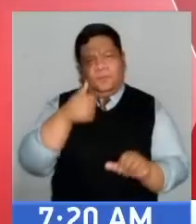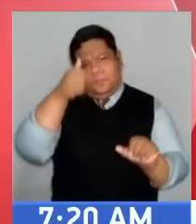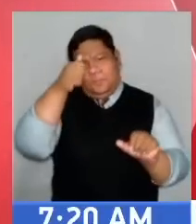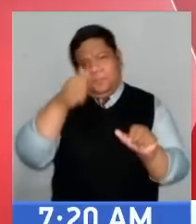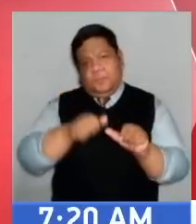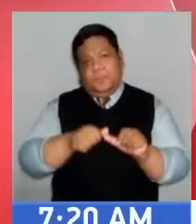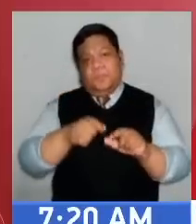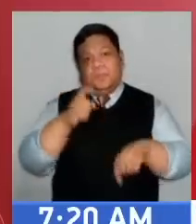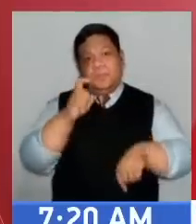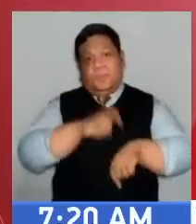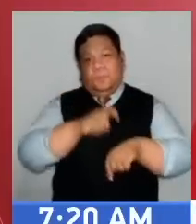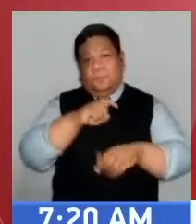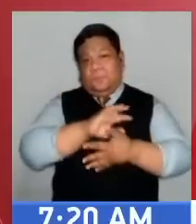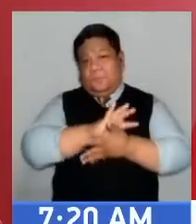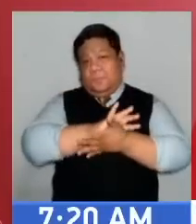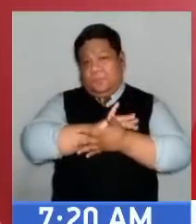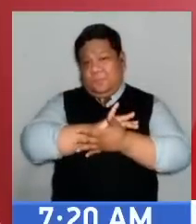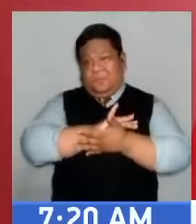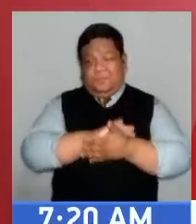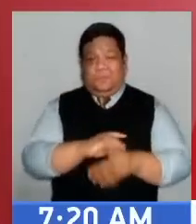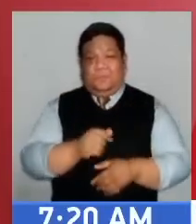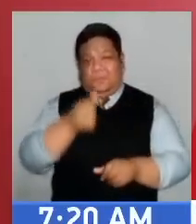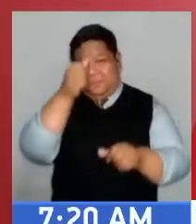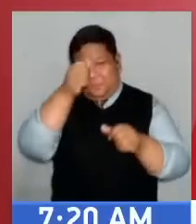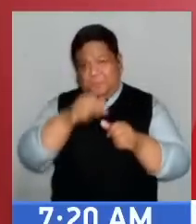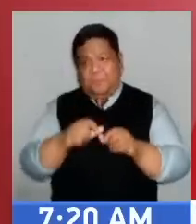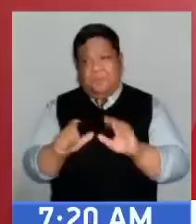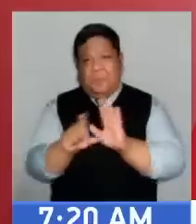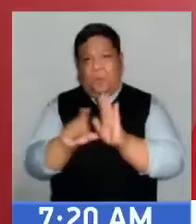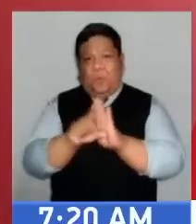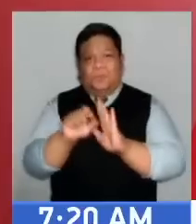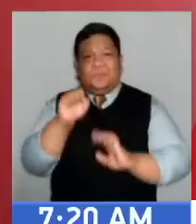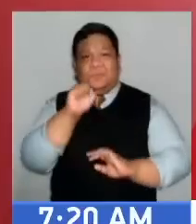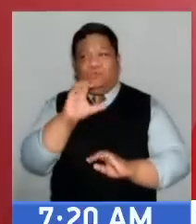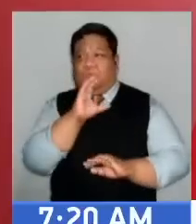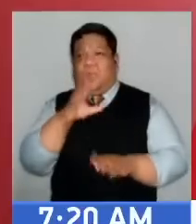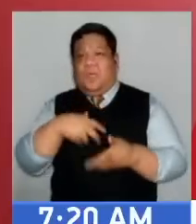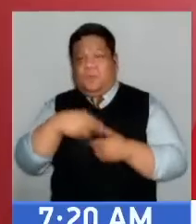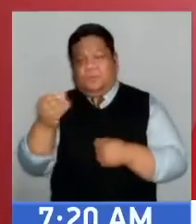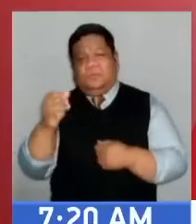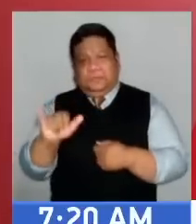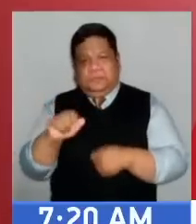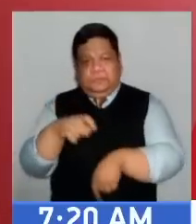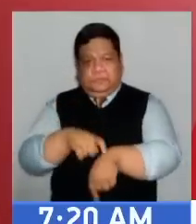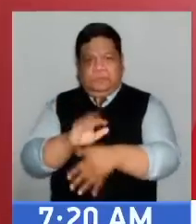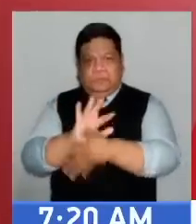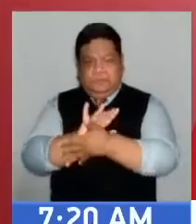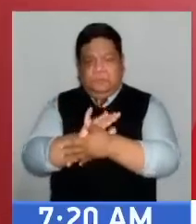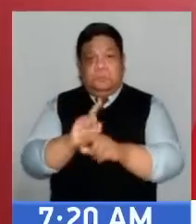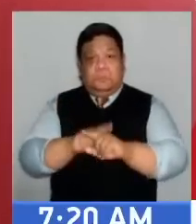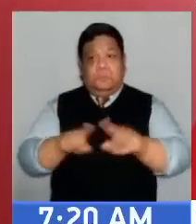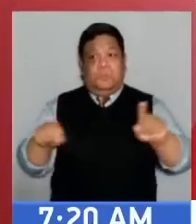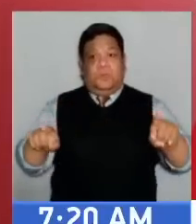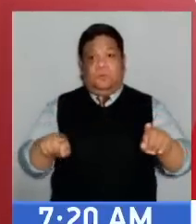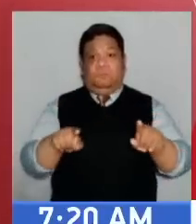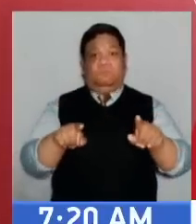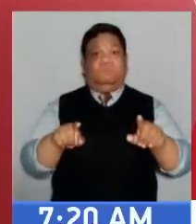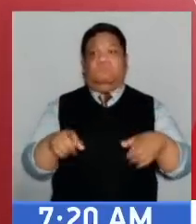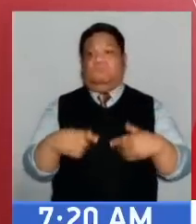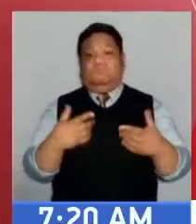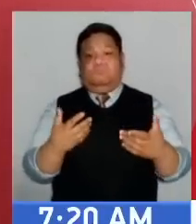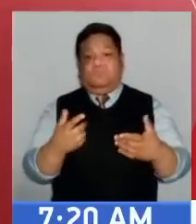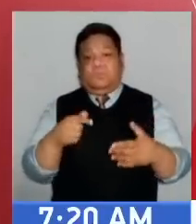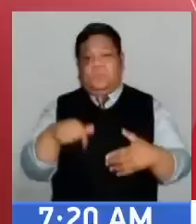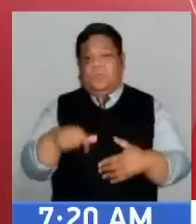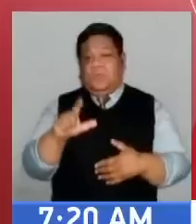natatawin, hindi bawal ho yung mga senior citizen at that time. So, sa ngayon ho, wala hong polisiya ang LTFR for as long as